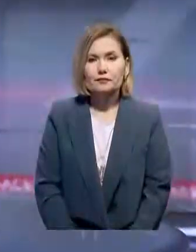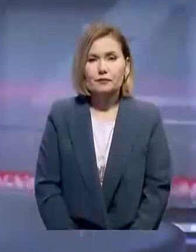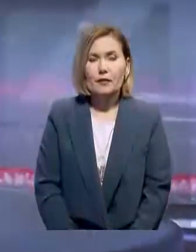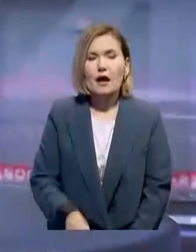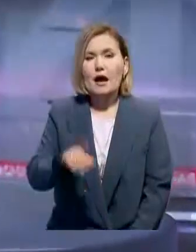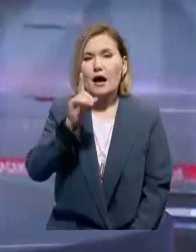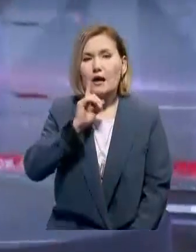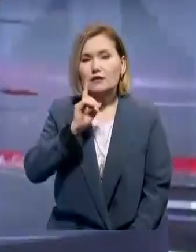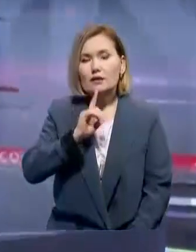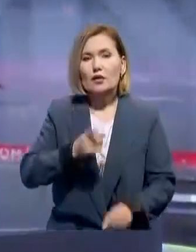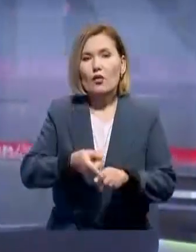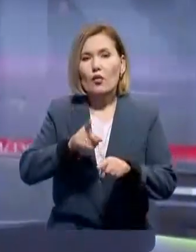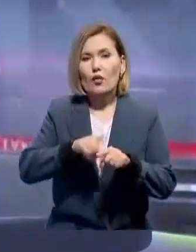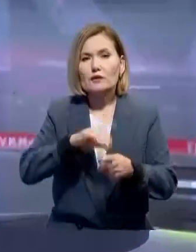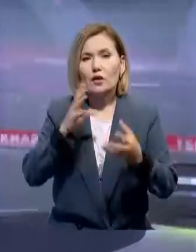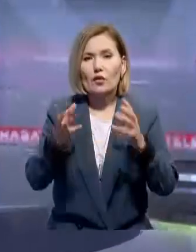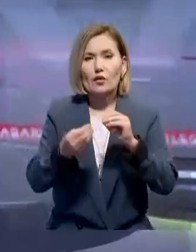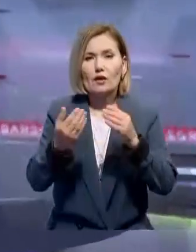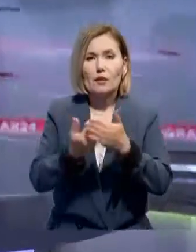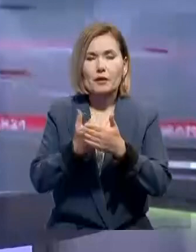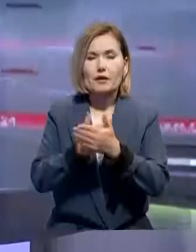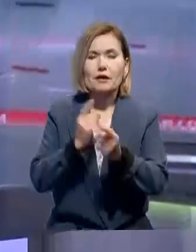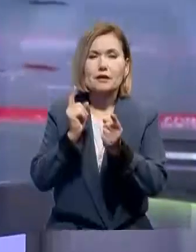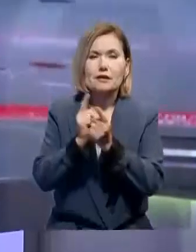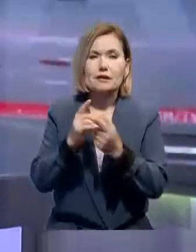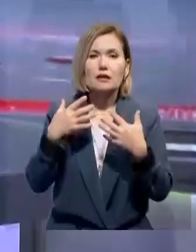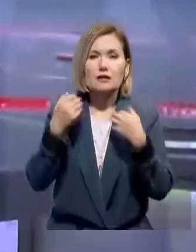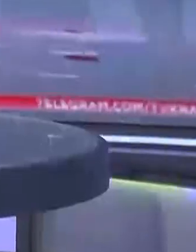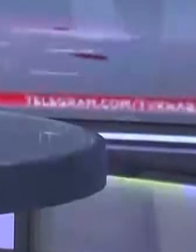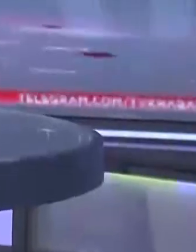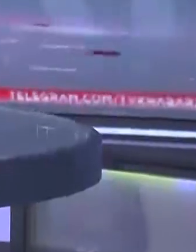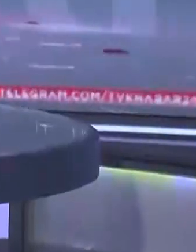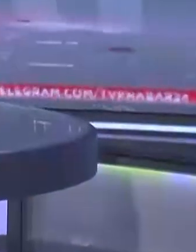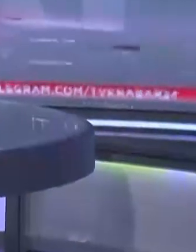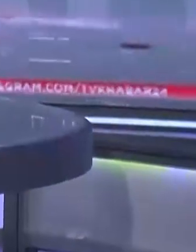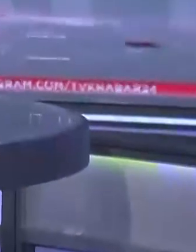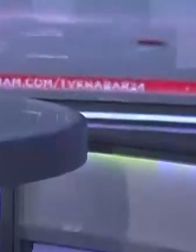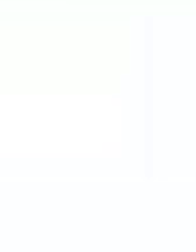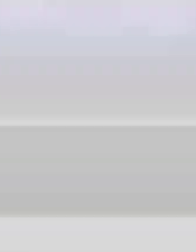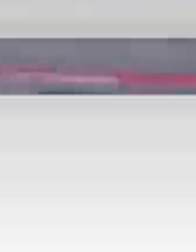Осы оқа дейін келіп түскен ақпараттар легі осылай болды. Лайым тек жағымды жаңалықтардың жаршысы болайық.